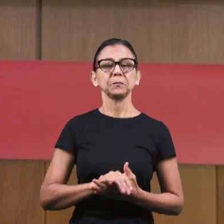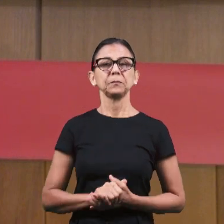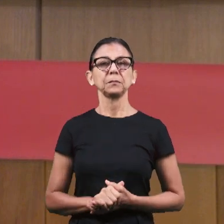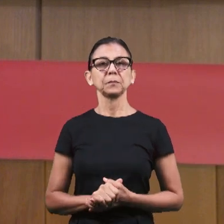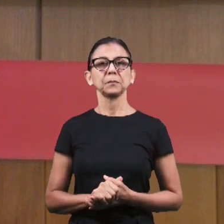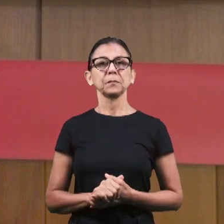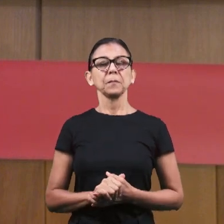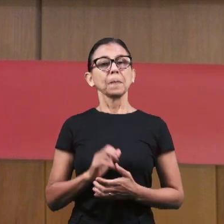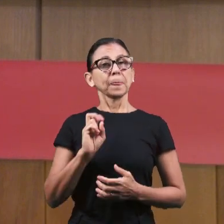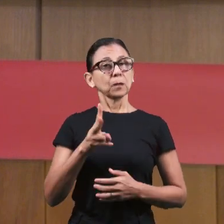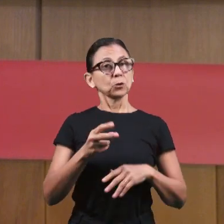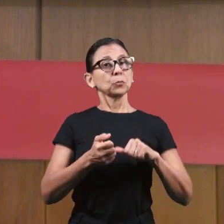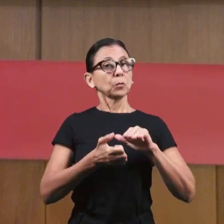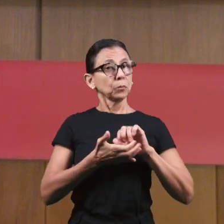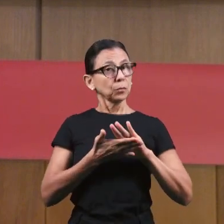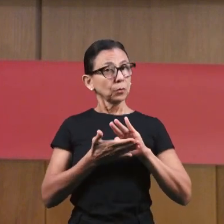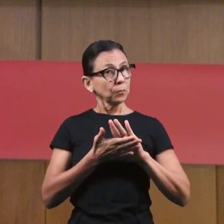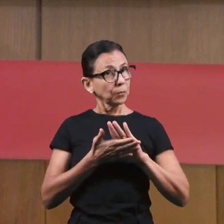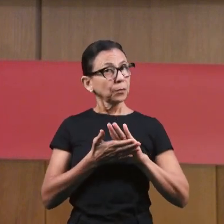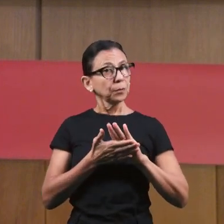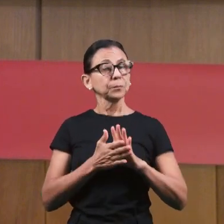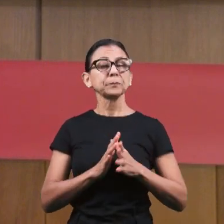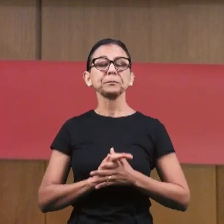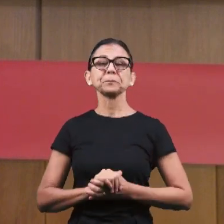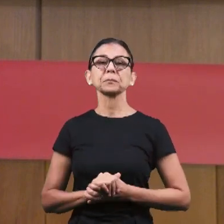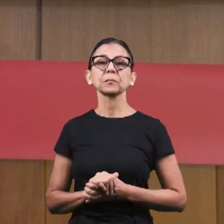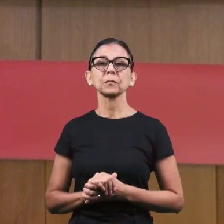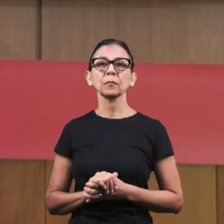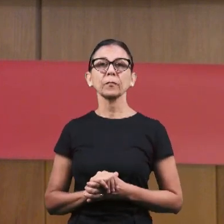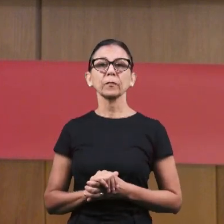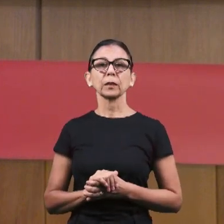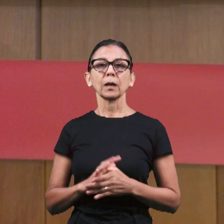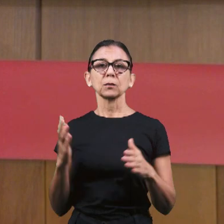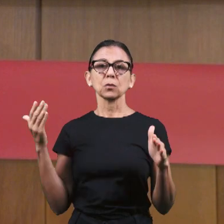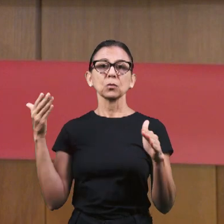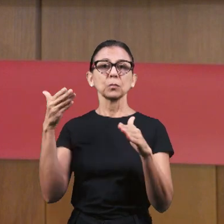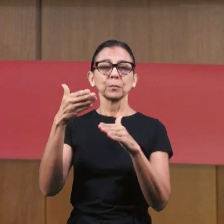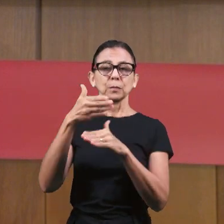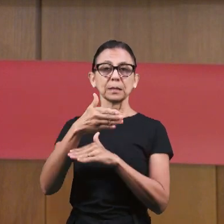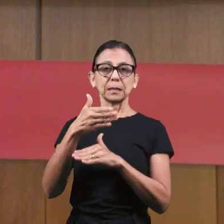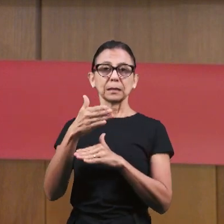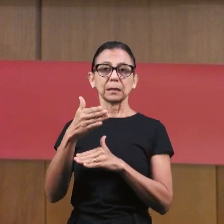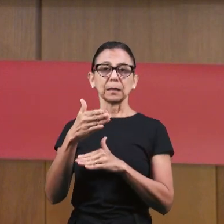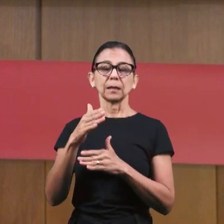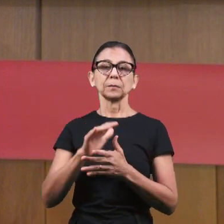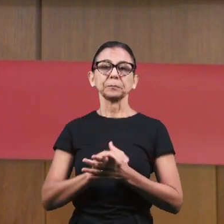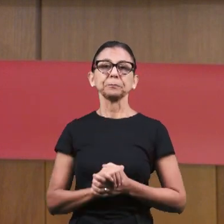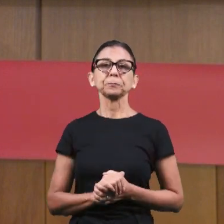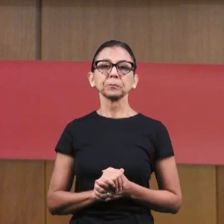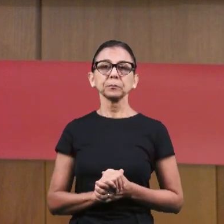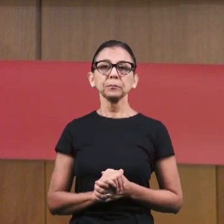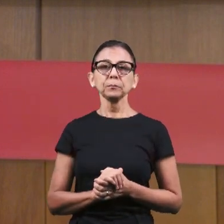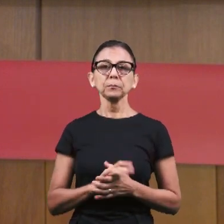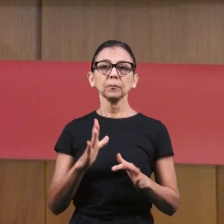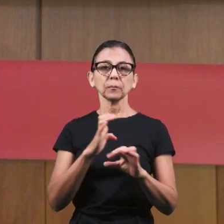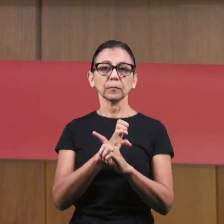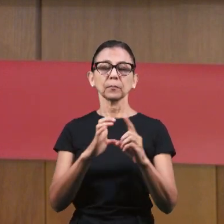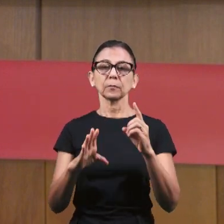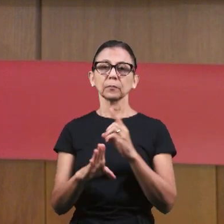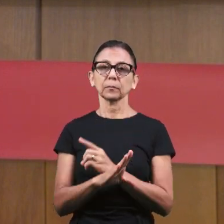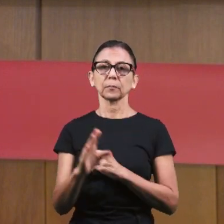le Seigneur avec lui. Dans la séquence de la louange, nous allons entrer en réseau avec les églises de tout le Brésil via satellite. Il y